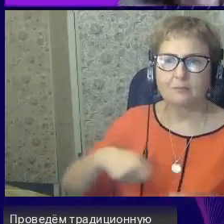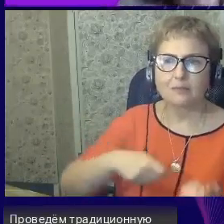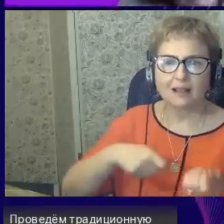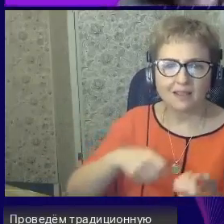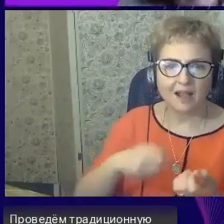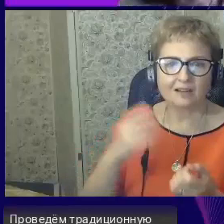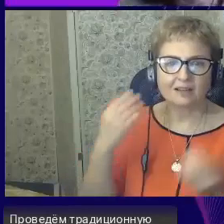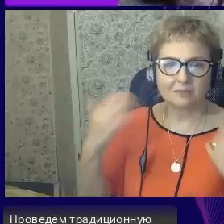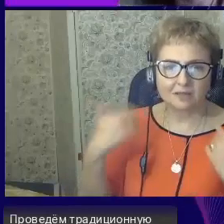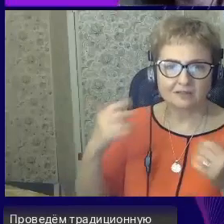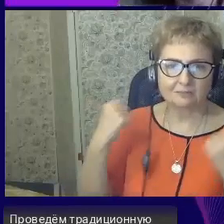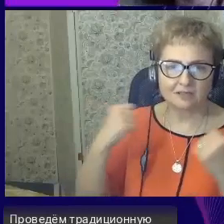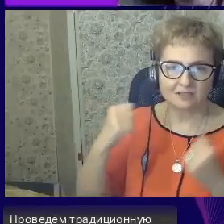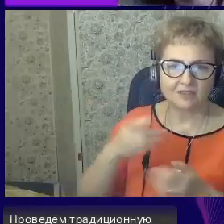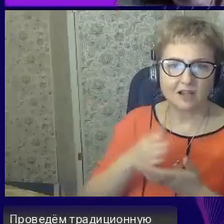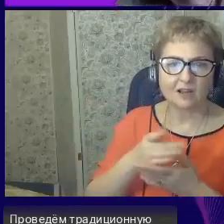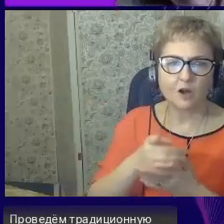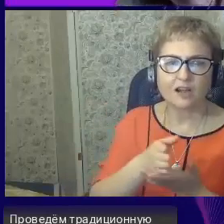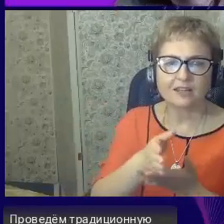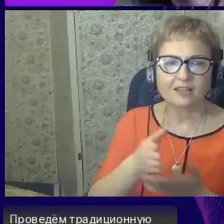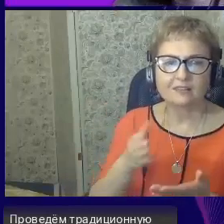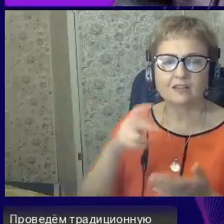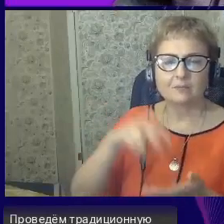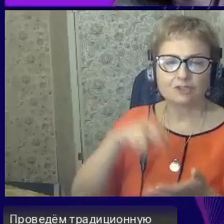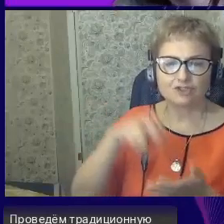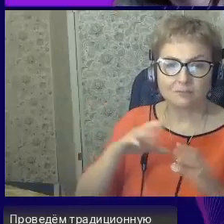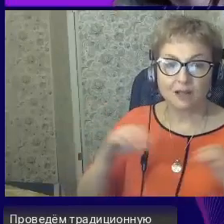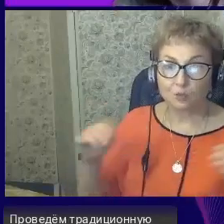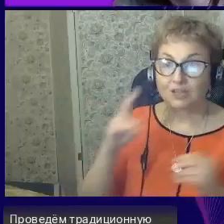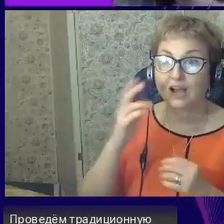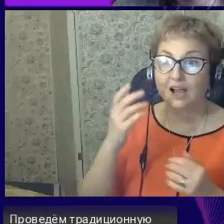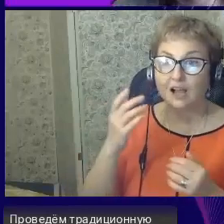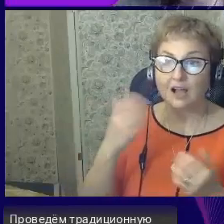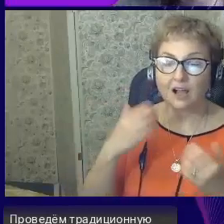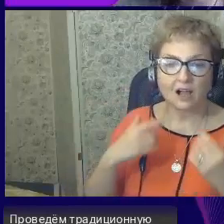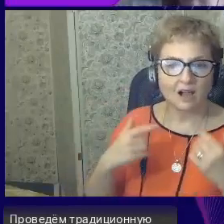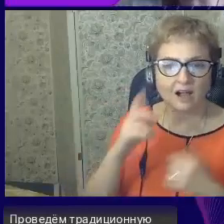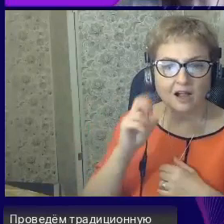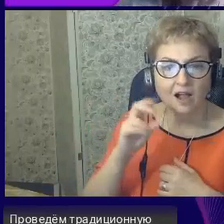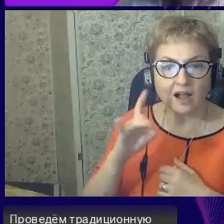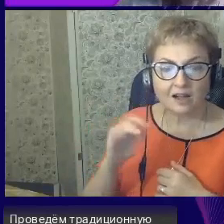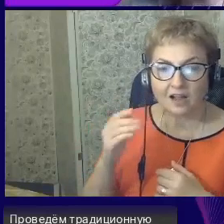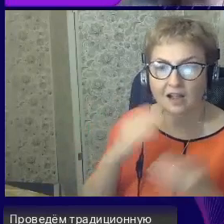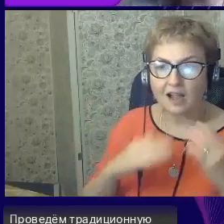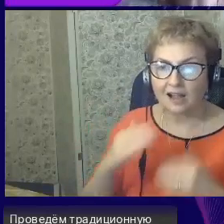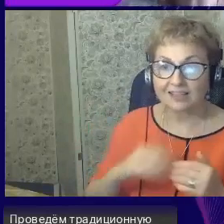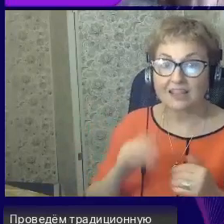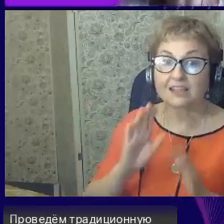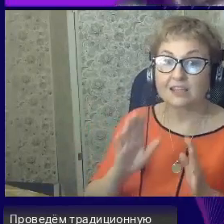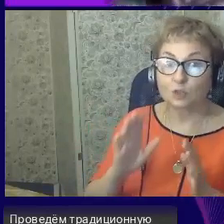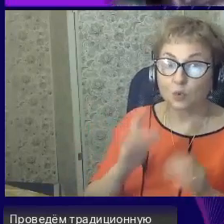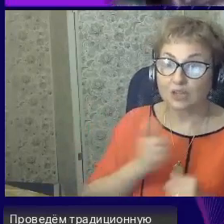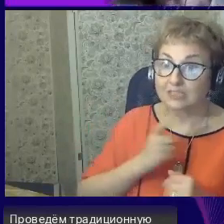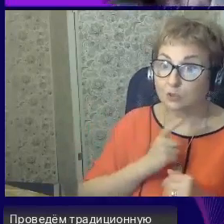спортивное ориентирование, прыжки на батуте и карате. Как вы сейчас заметили, в этом списке